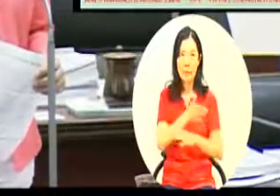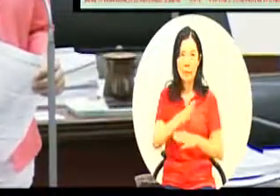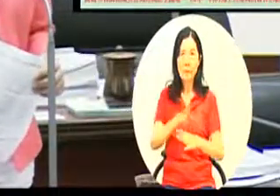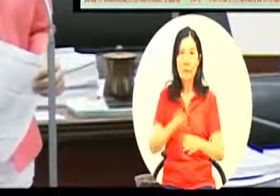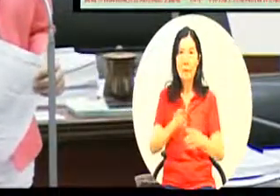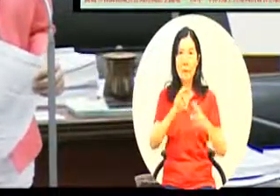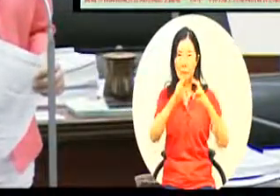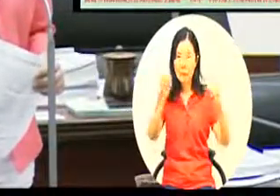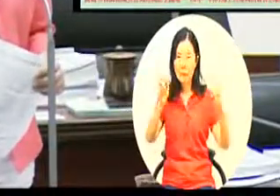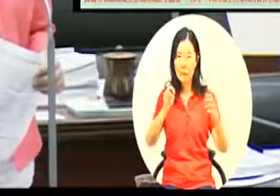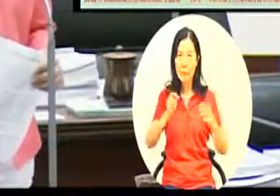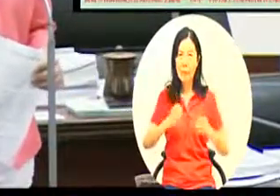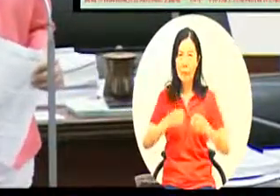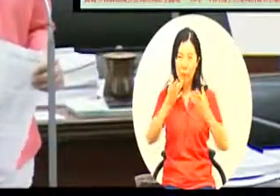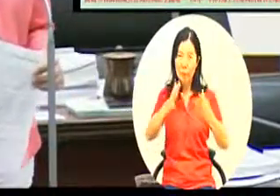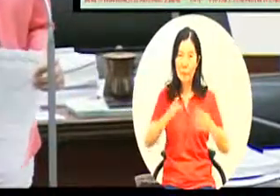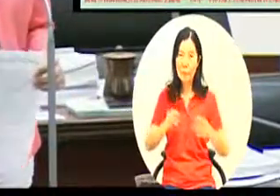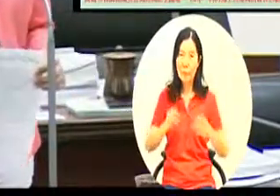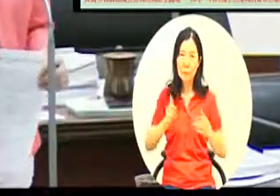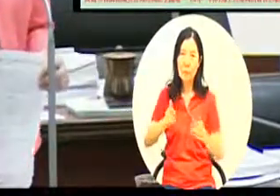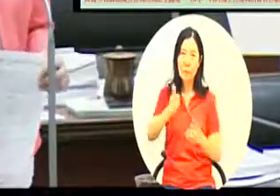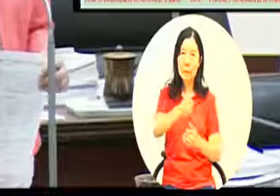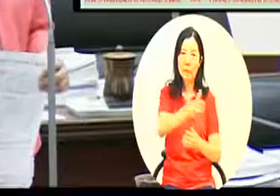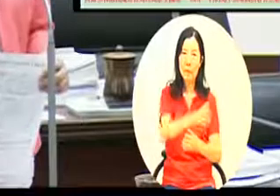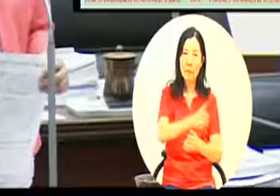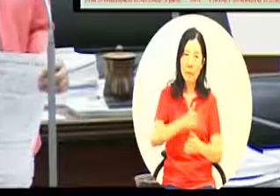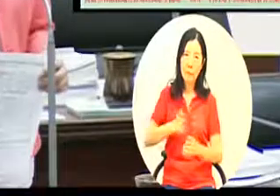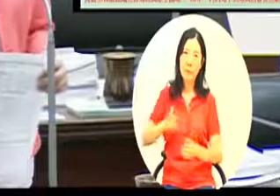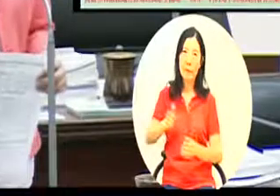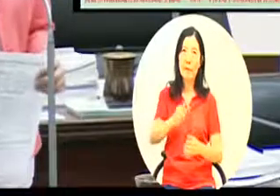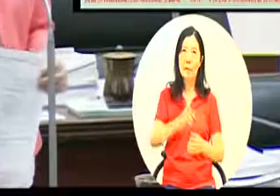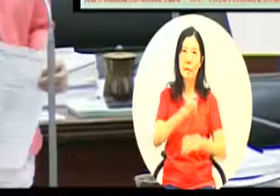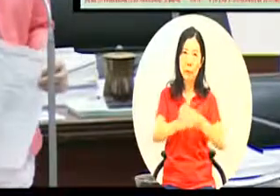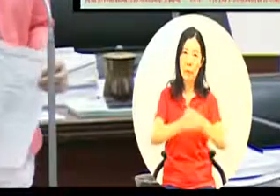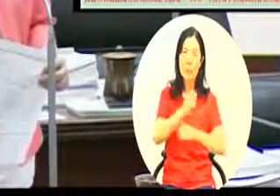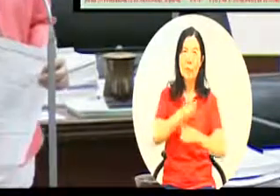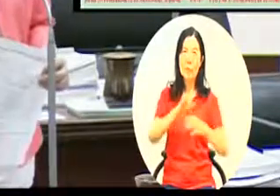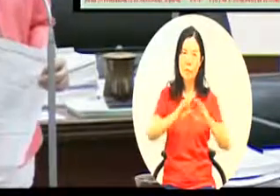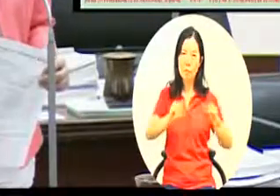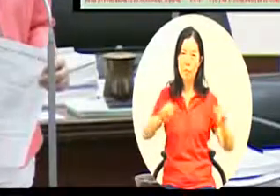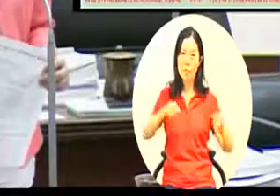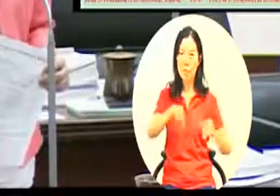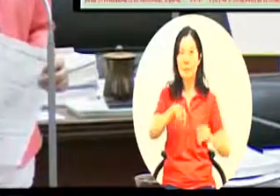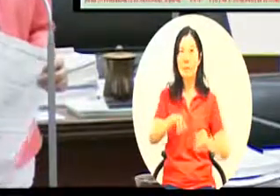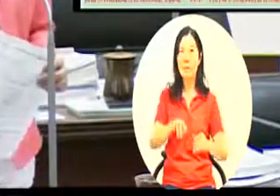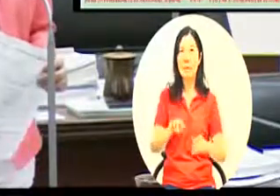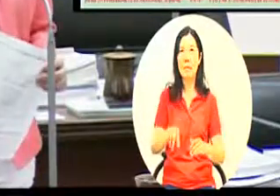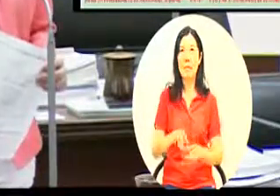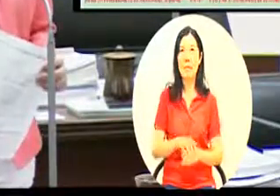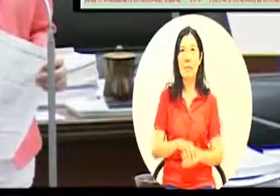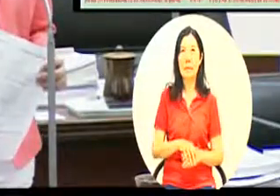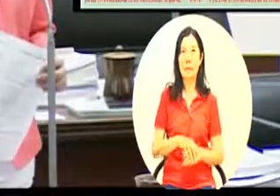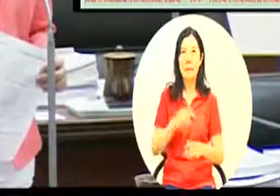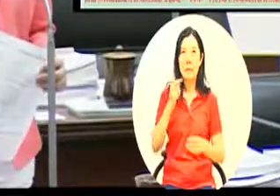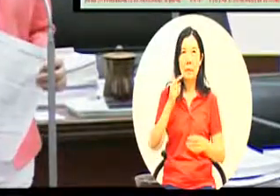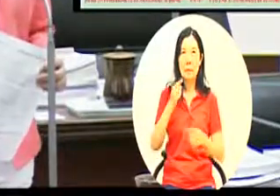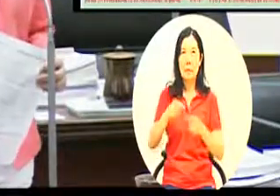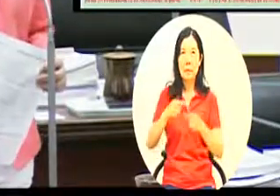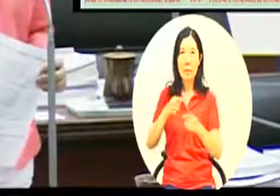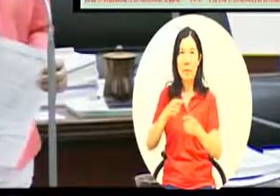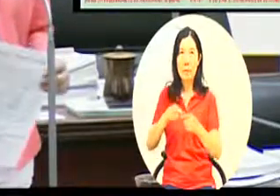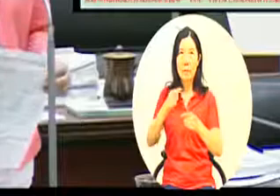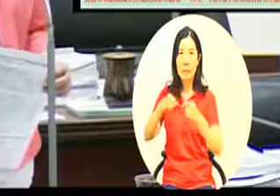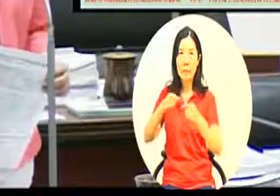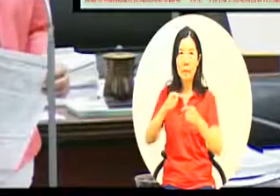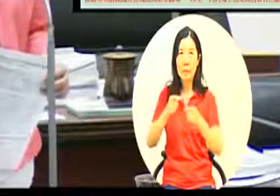会绕境活动呢都是在路上的。那每次呢我们海上传香呢这